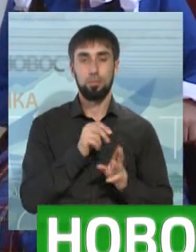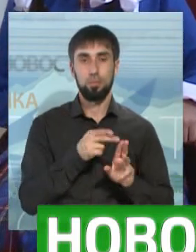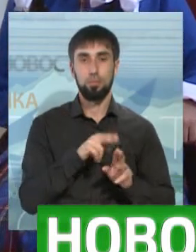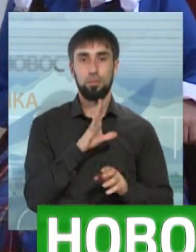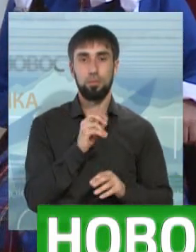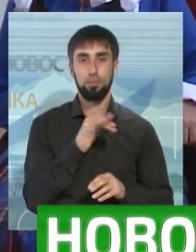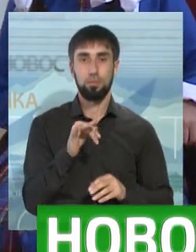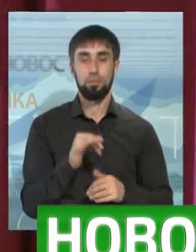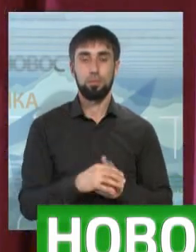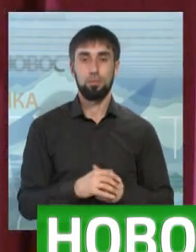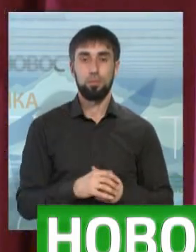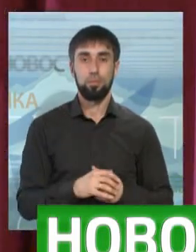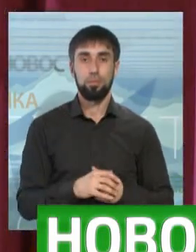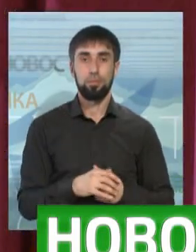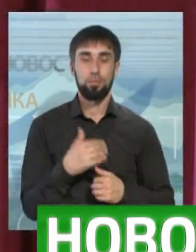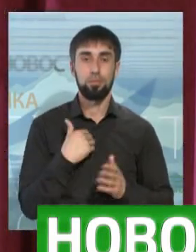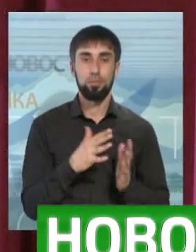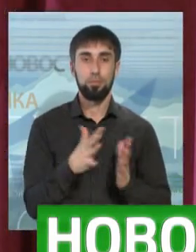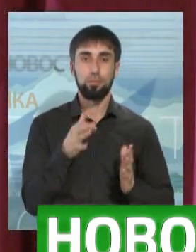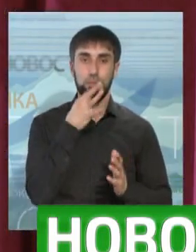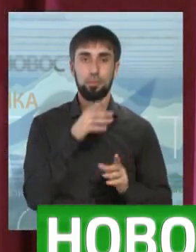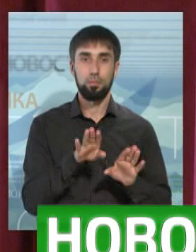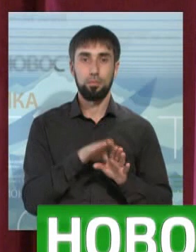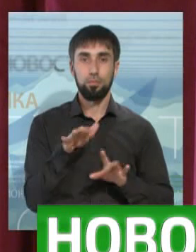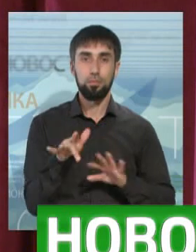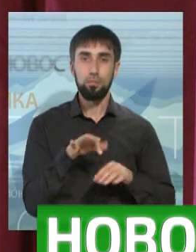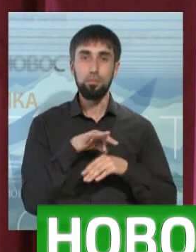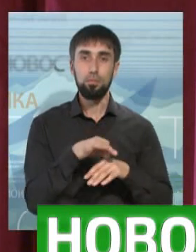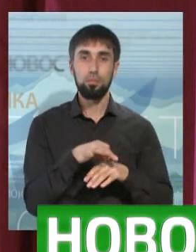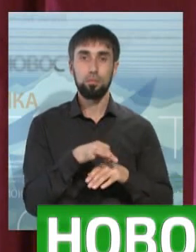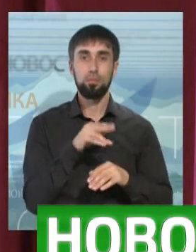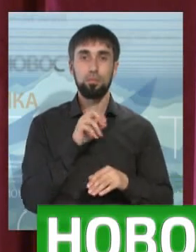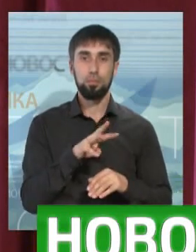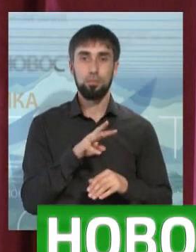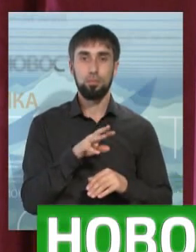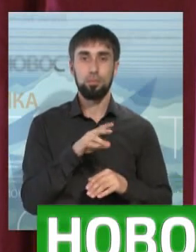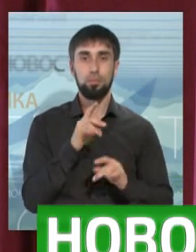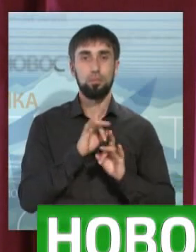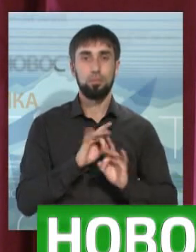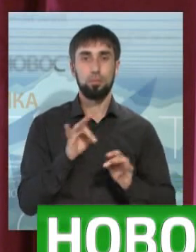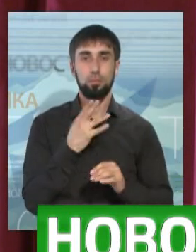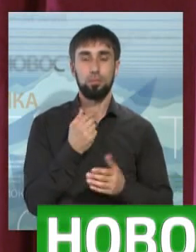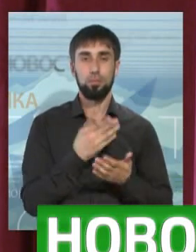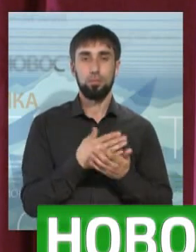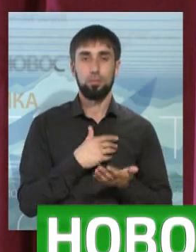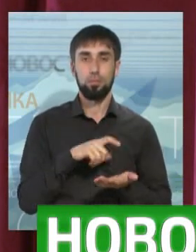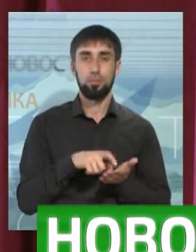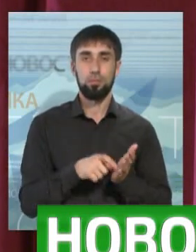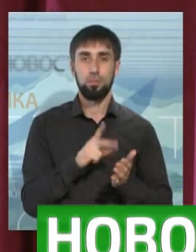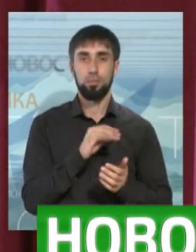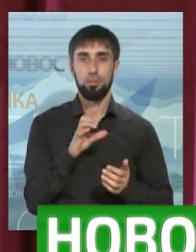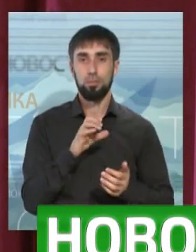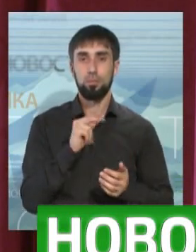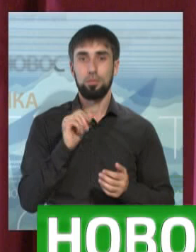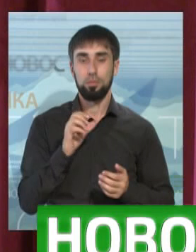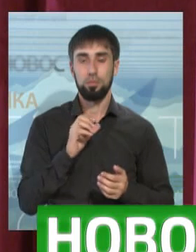свои обстоятельства. Мне больше нравятся такие мероприятия, чем то, что нам рассказывают на классном часу, потому что